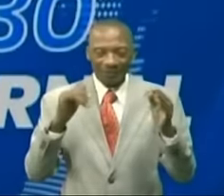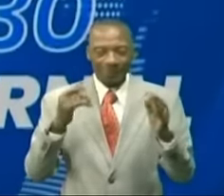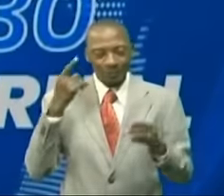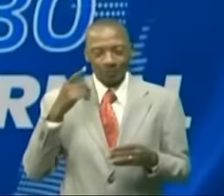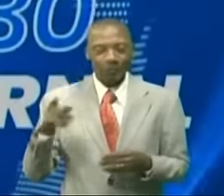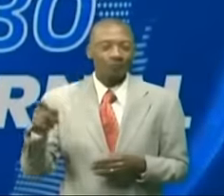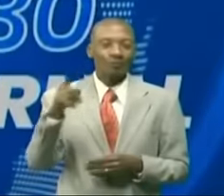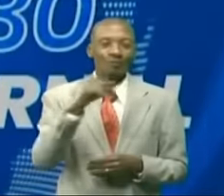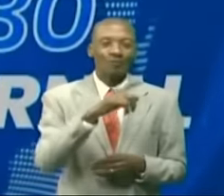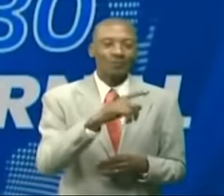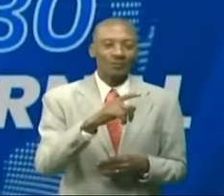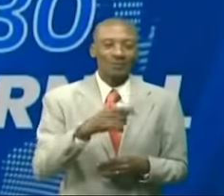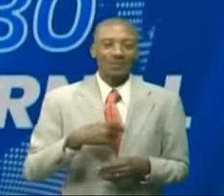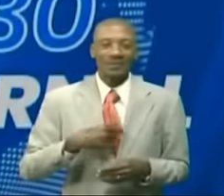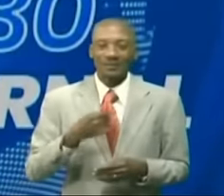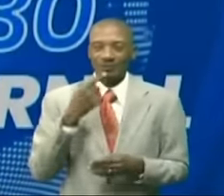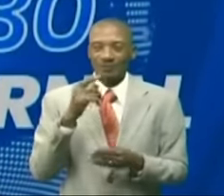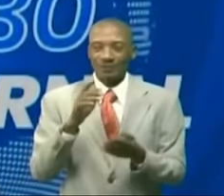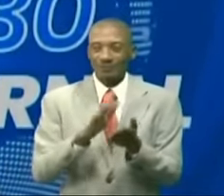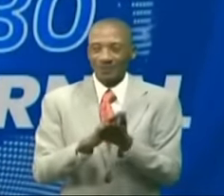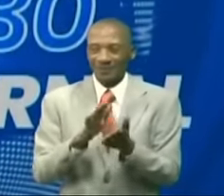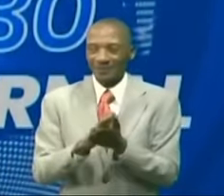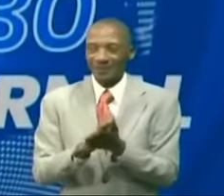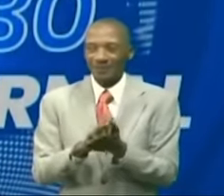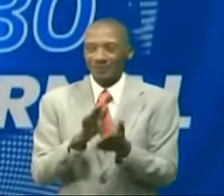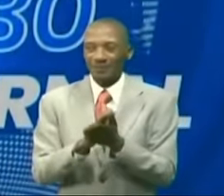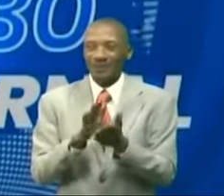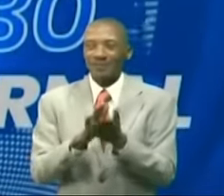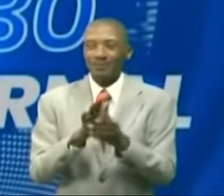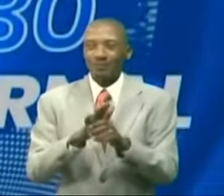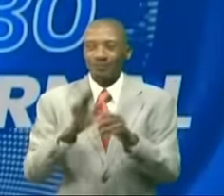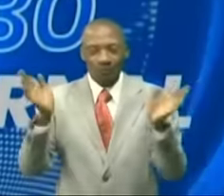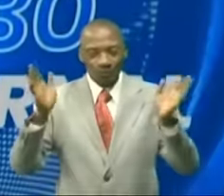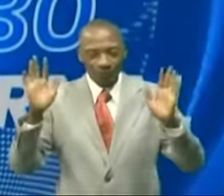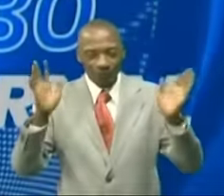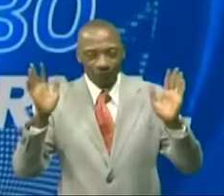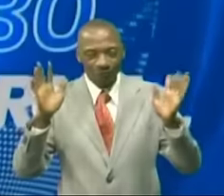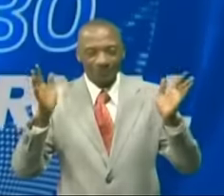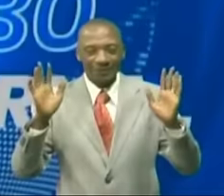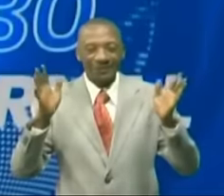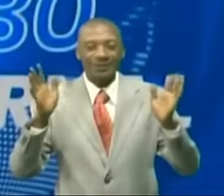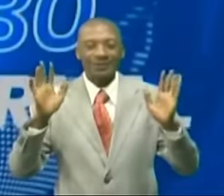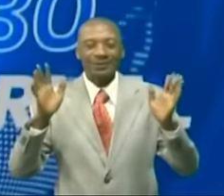de Yannick Yangoumba, Joseph Ndiezo, Joël Kimpiangou et Makao Elmat. Je vous retrouve